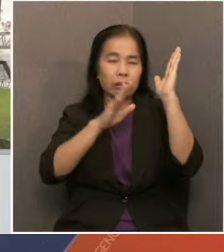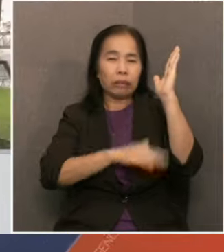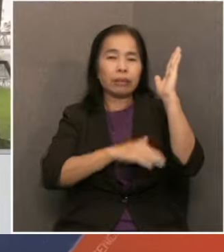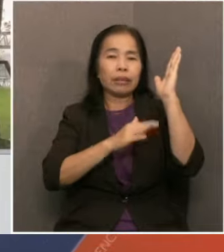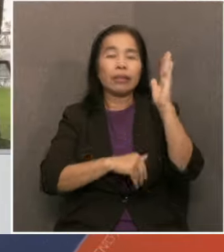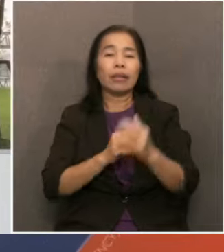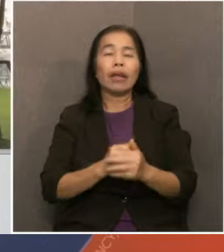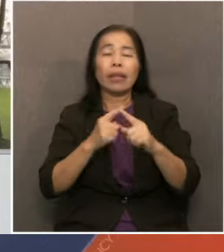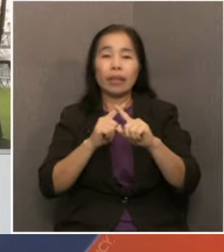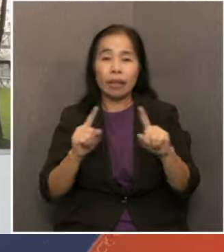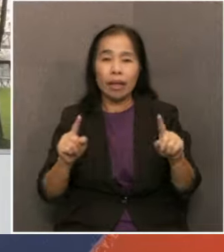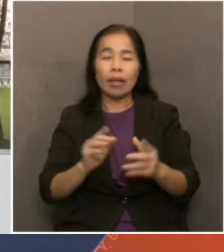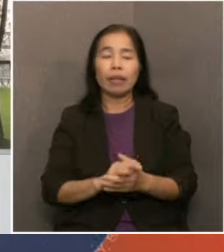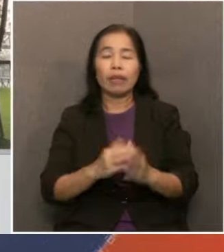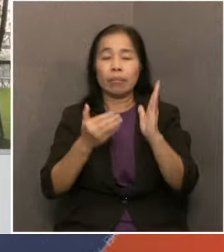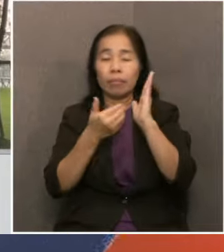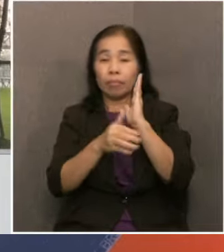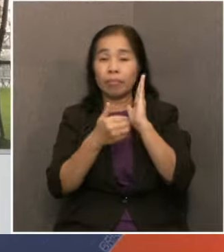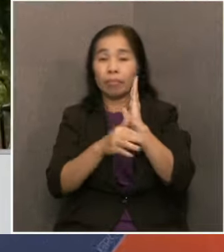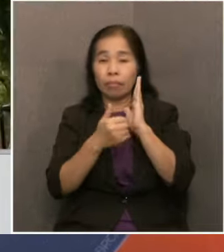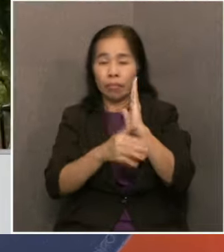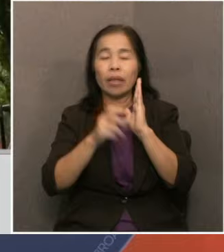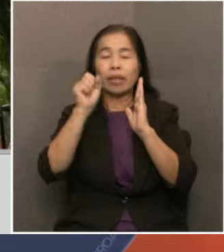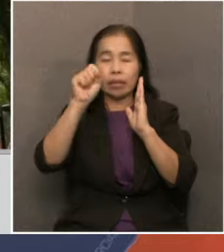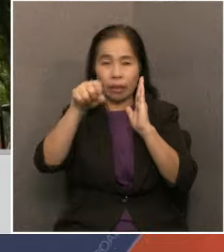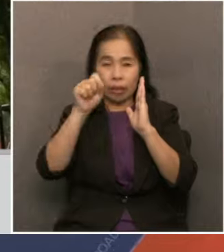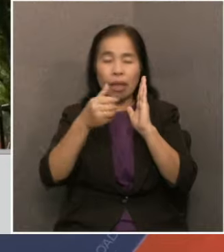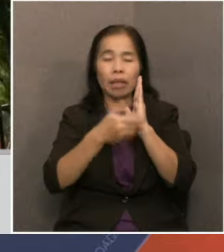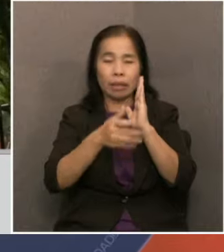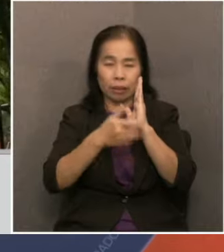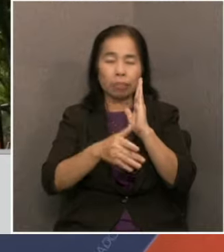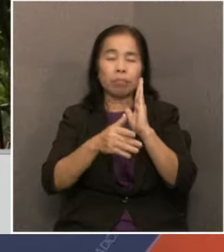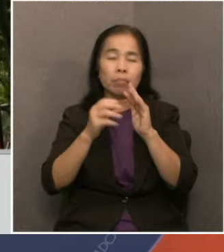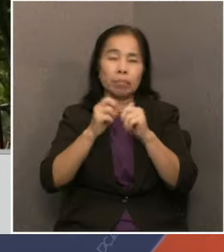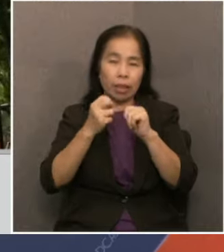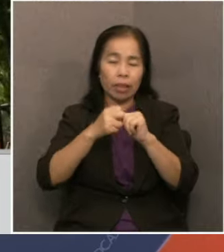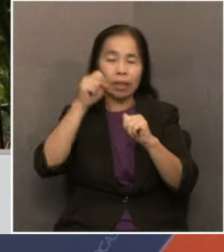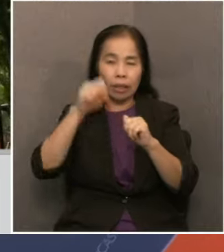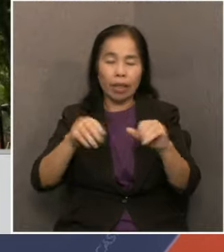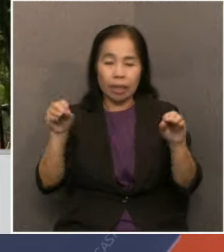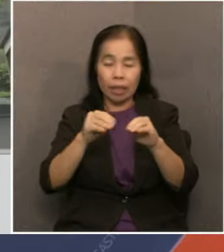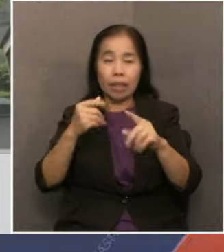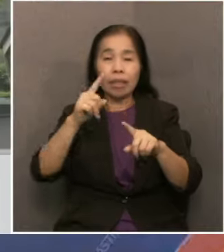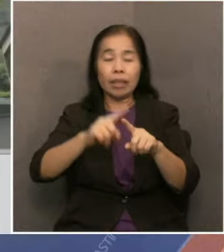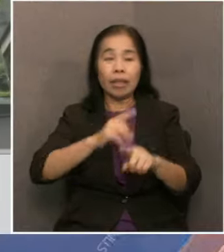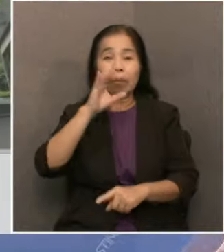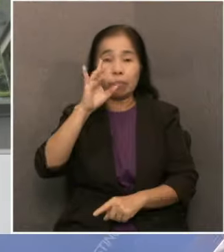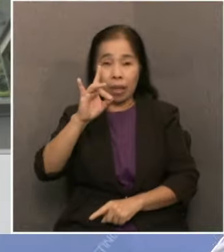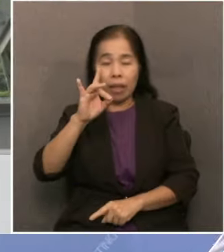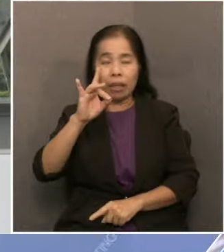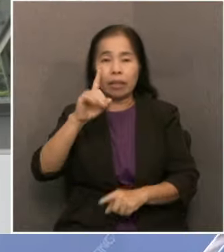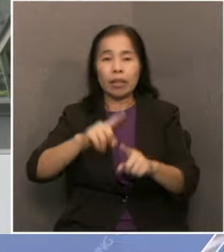แต่เพียแต่ว่า ภาตันออก ในอนเขาจะโดนตอนนี้แล้วก็สงหา มนจะมาหนัก